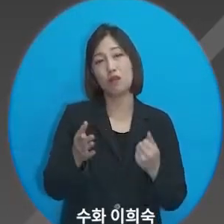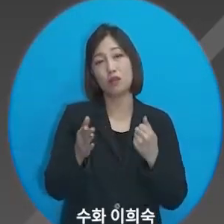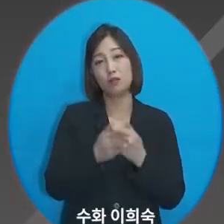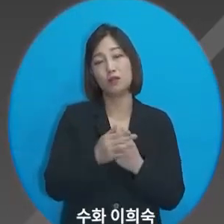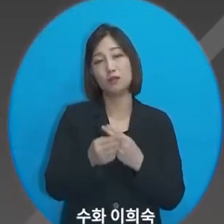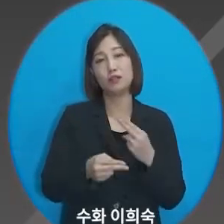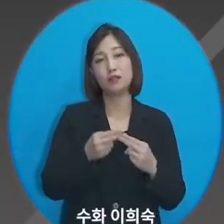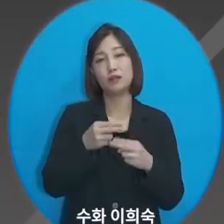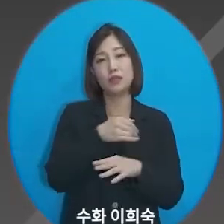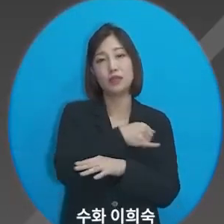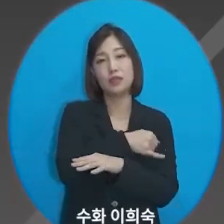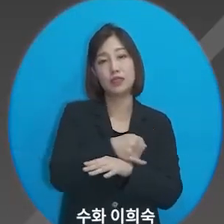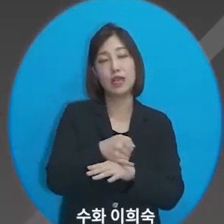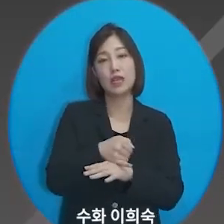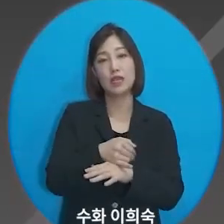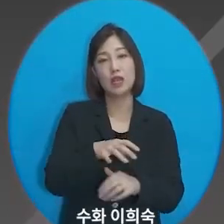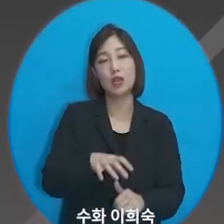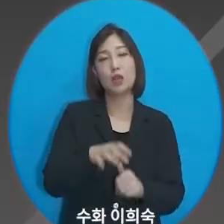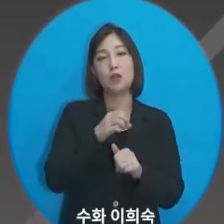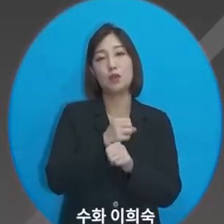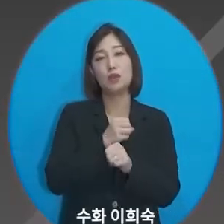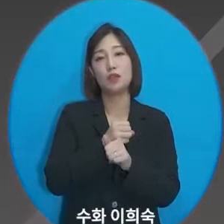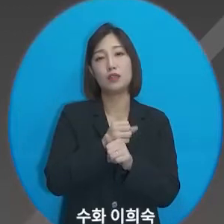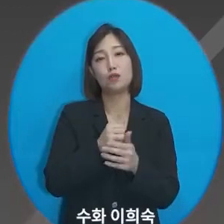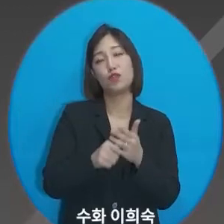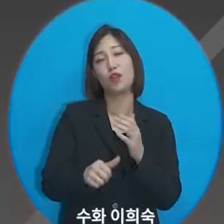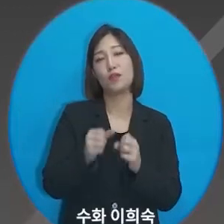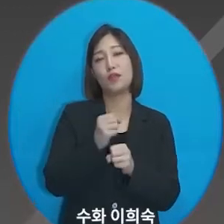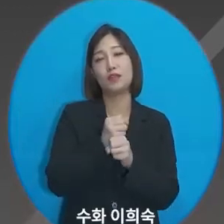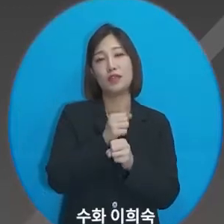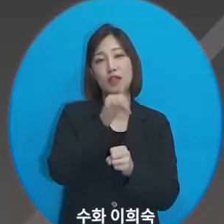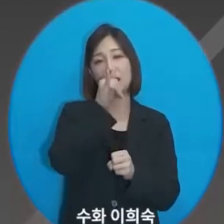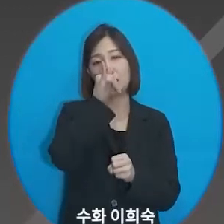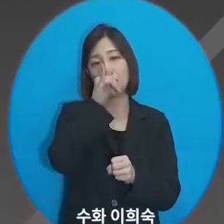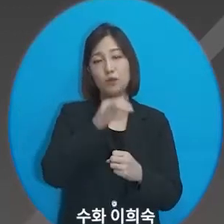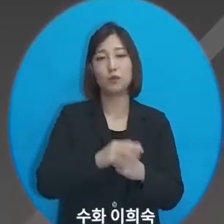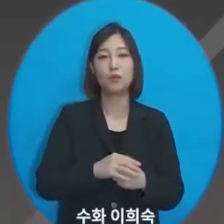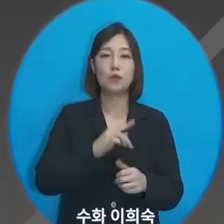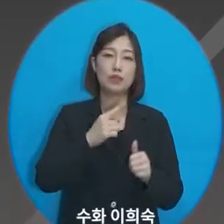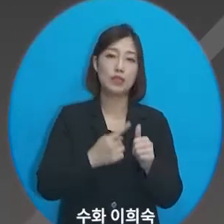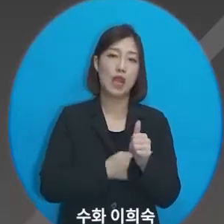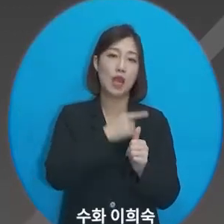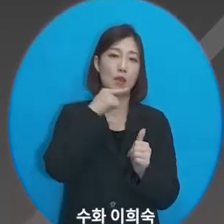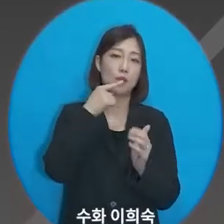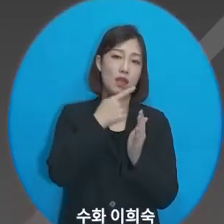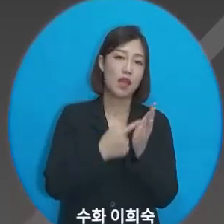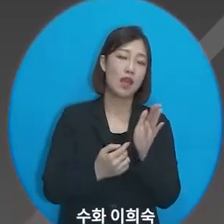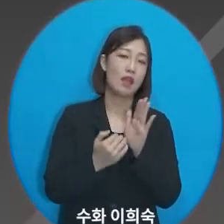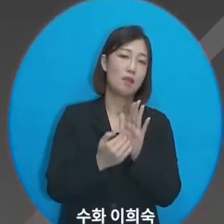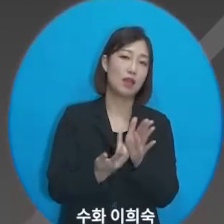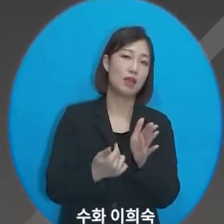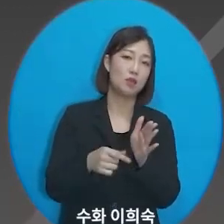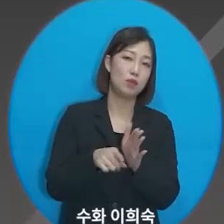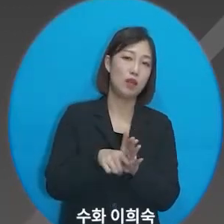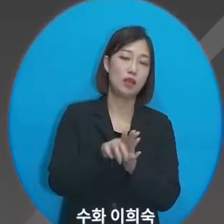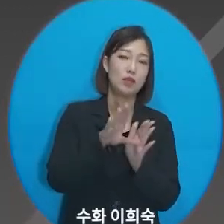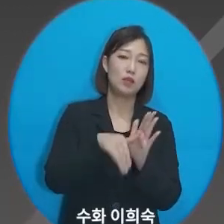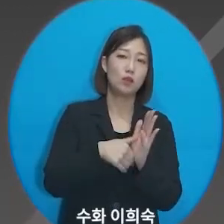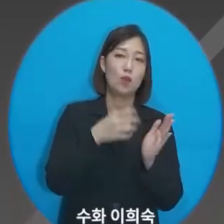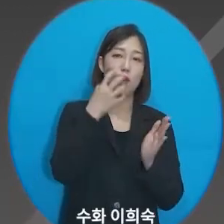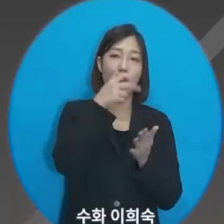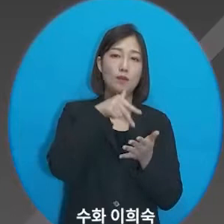가미된 어떤 제품 개발이라고 보거든요. 그다음에 또 재난, 안전 이런 것들도 장애인들이 예외가 되면 안 되겠습니다.